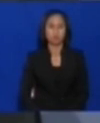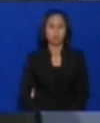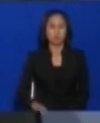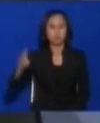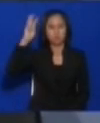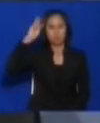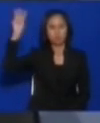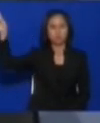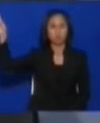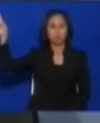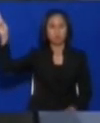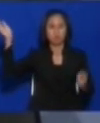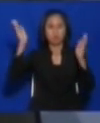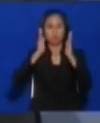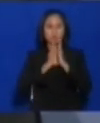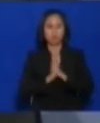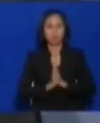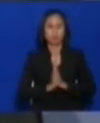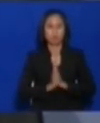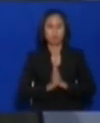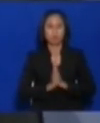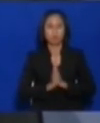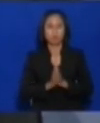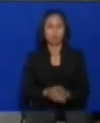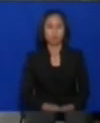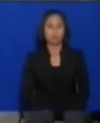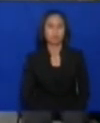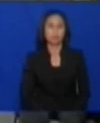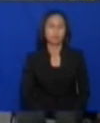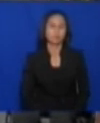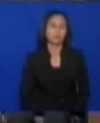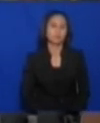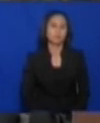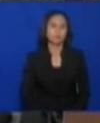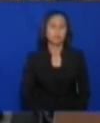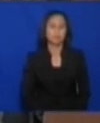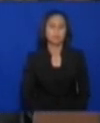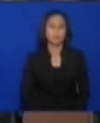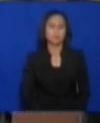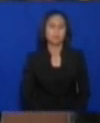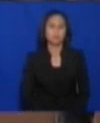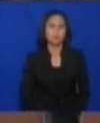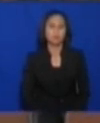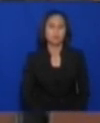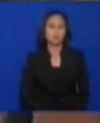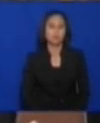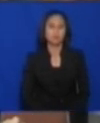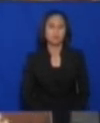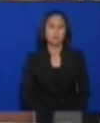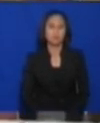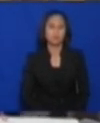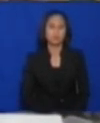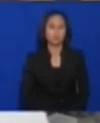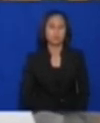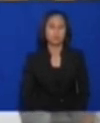kalam mobile tebal hidayah wassalamualaikum warahmatullahi satu terima kasih kepada